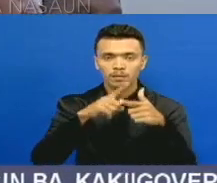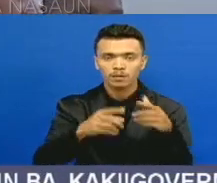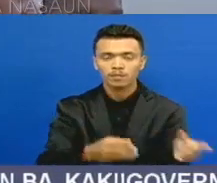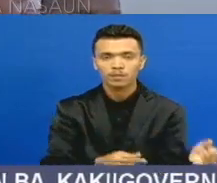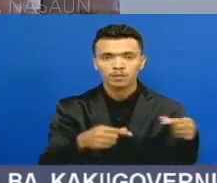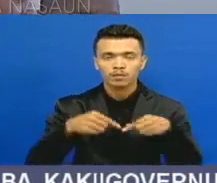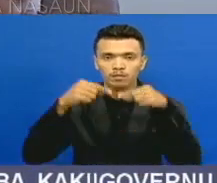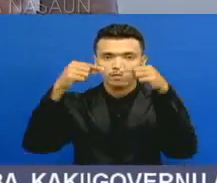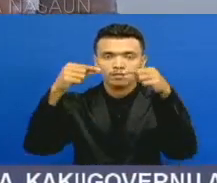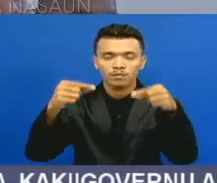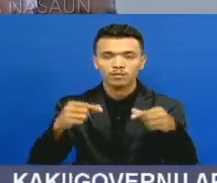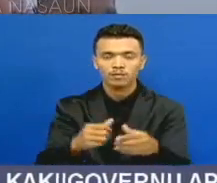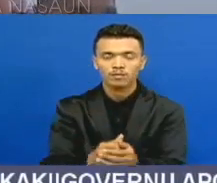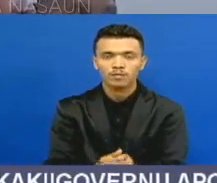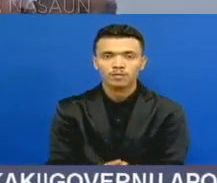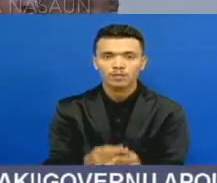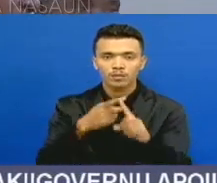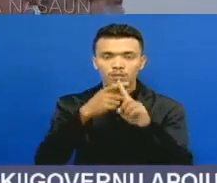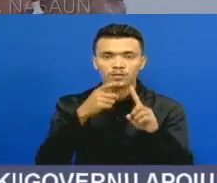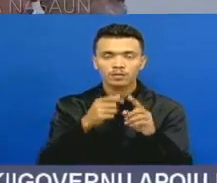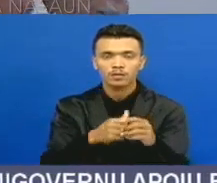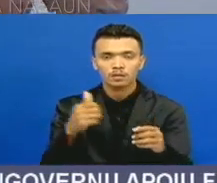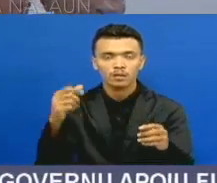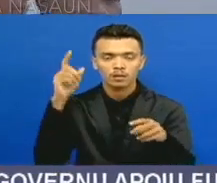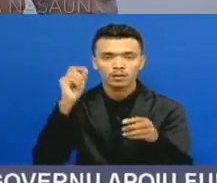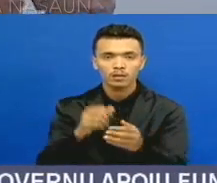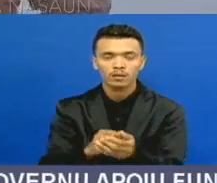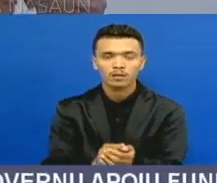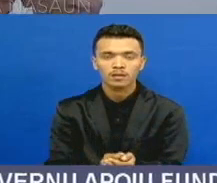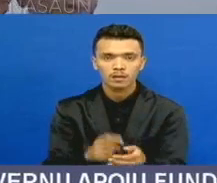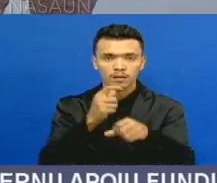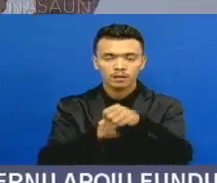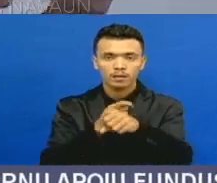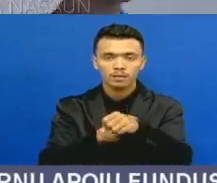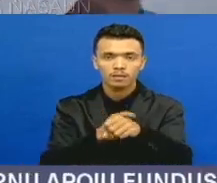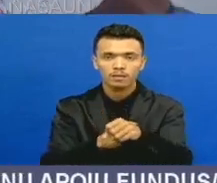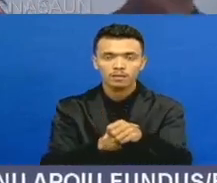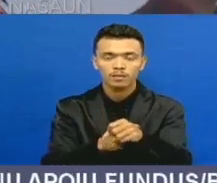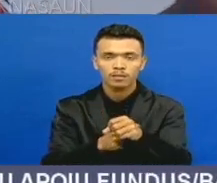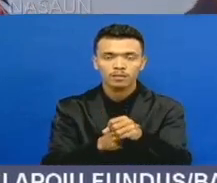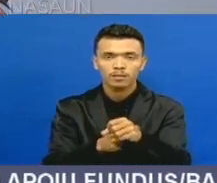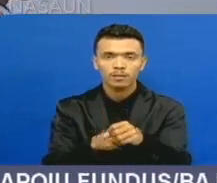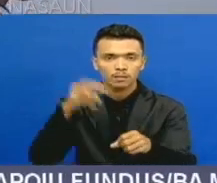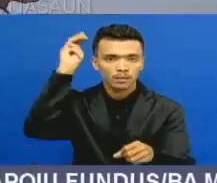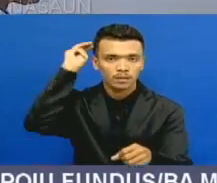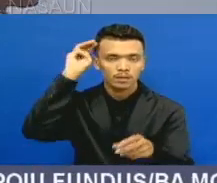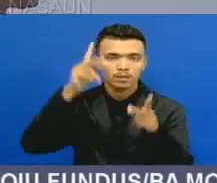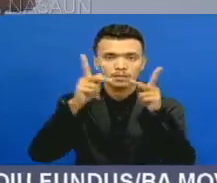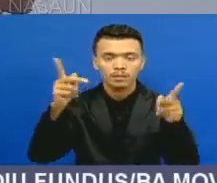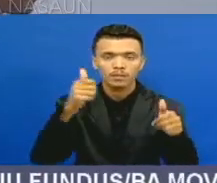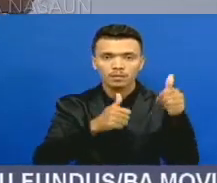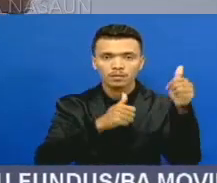letten. Quando vai a tentare il sicraic, non è prazo neve che parte Ministero Pubblico cumpri,